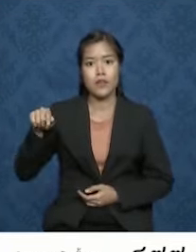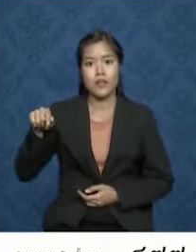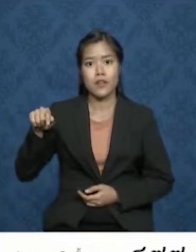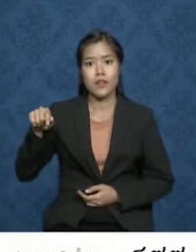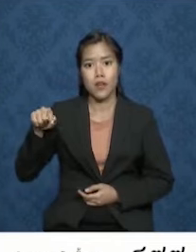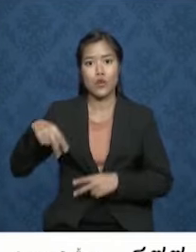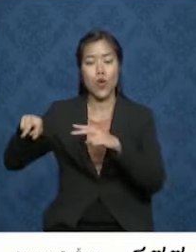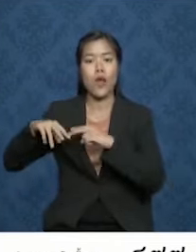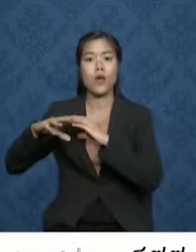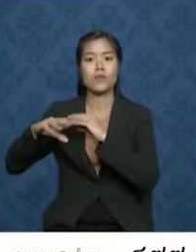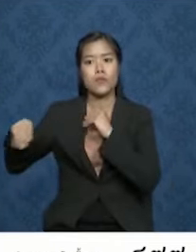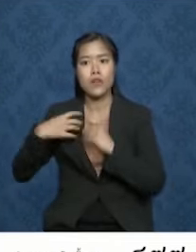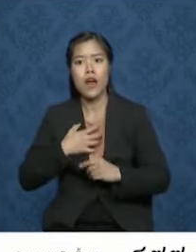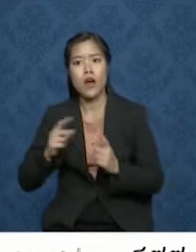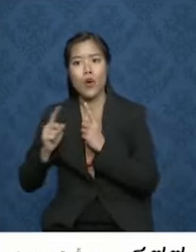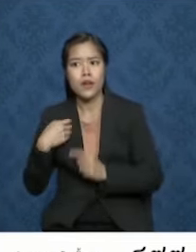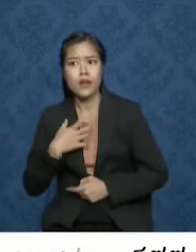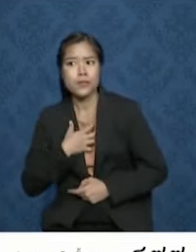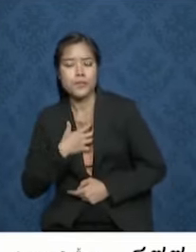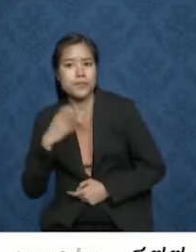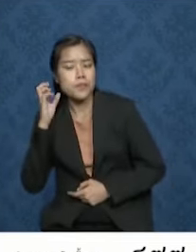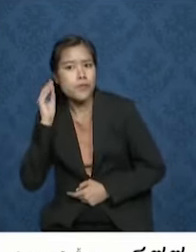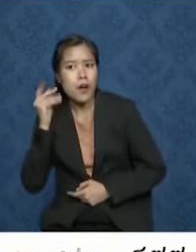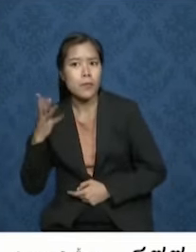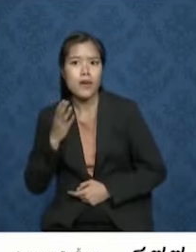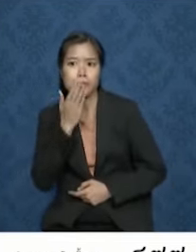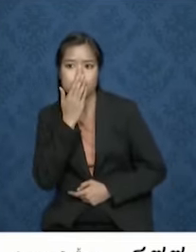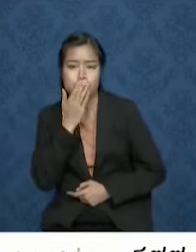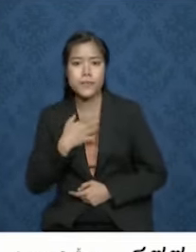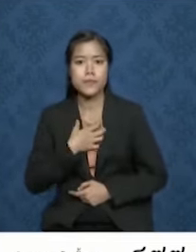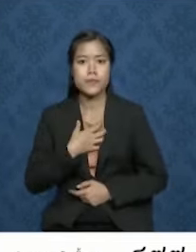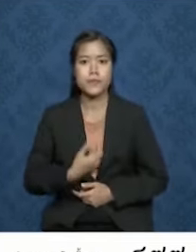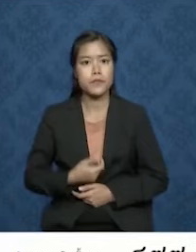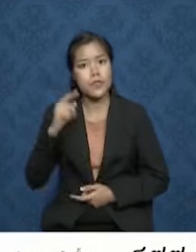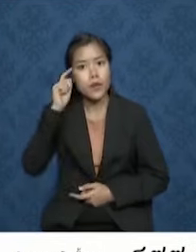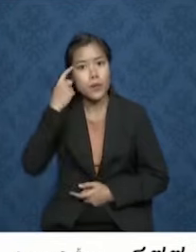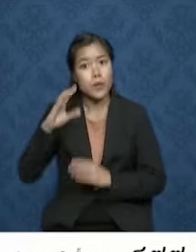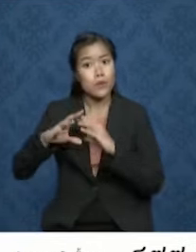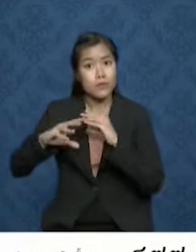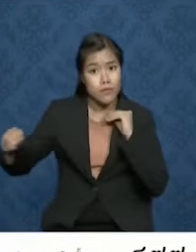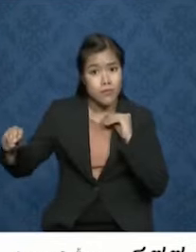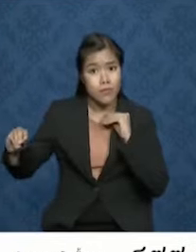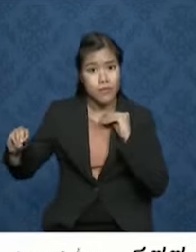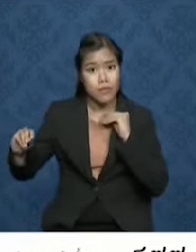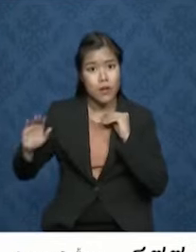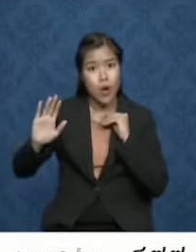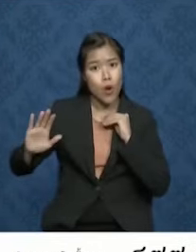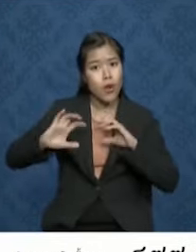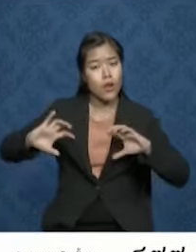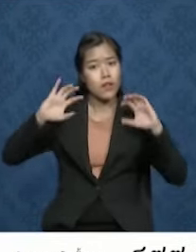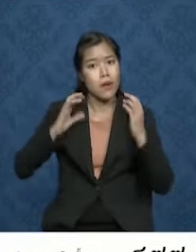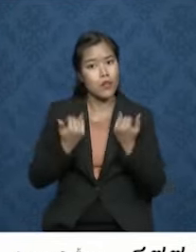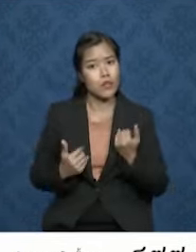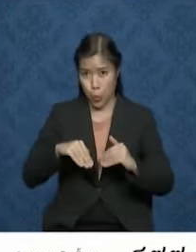พูดคุยกับผู้คนอีกด้านนึงก็อยากจะปิดปากผู้คนก็เลยไม่แน่ใจว่าตกลงทิศทางสันติสุขทิศทางสันติภาพของรัฐบาลชุดนี้